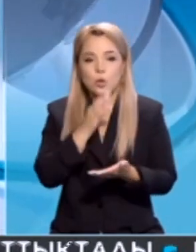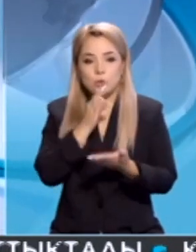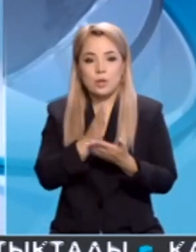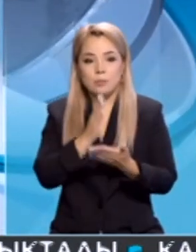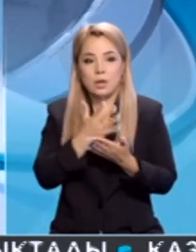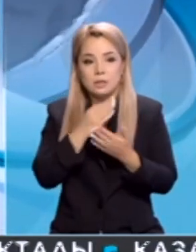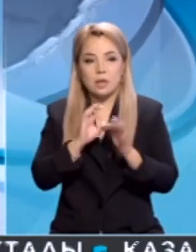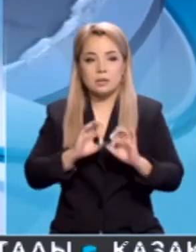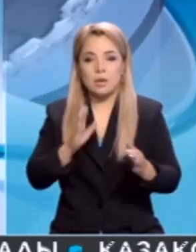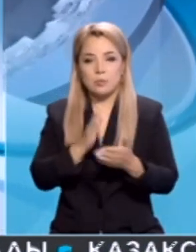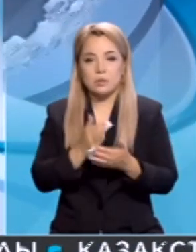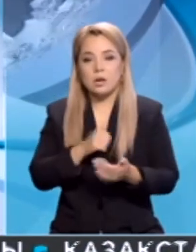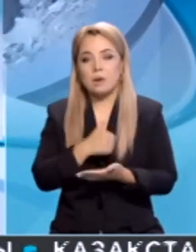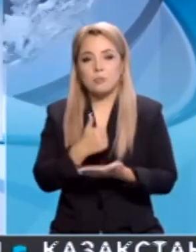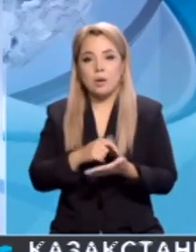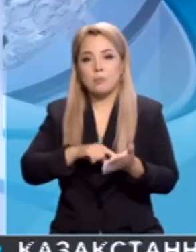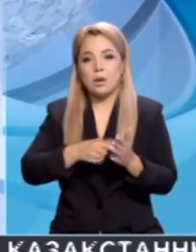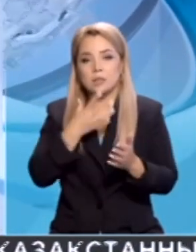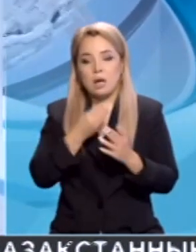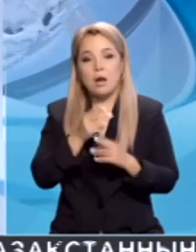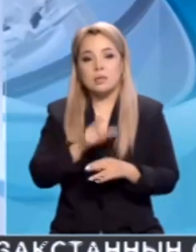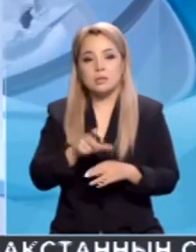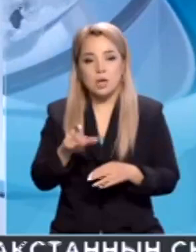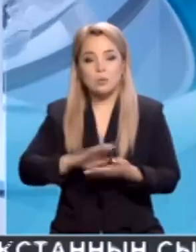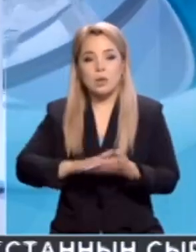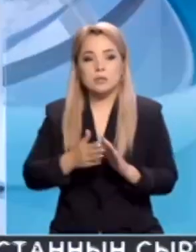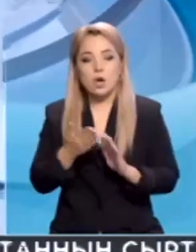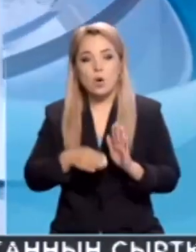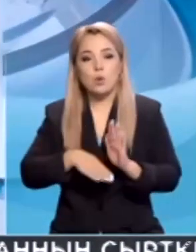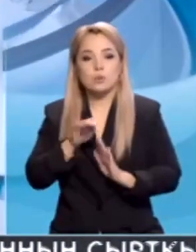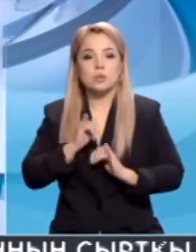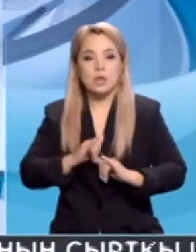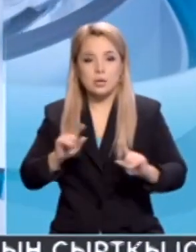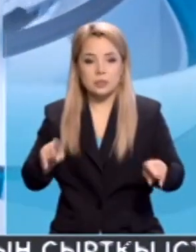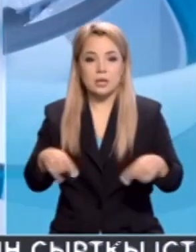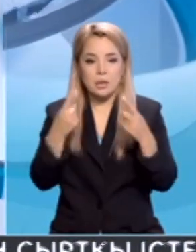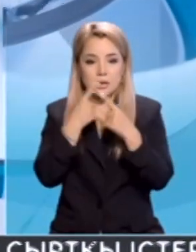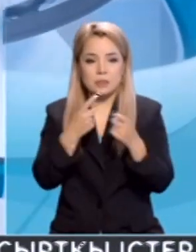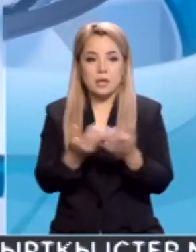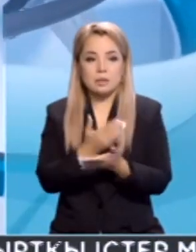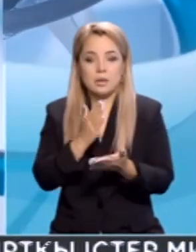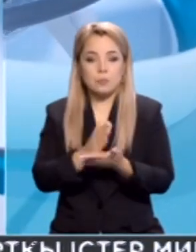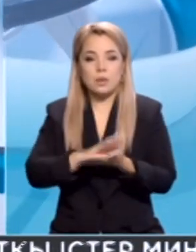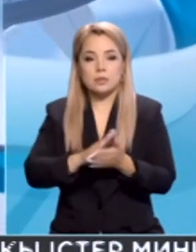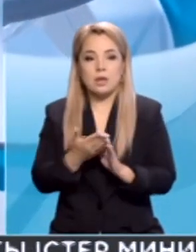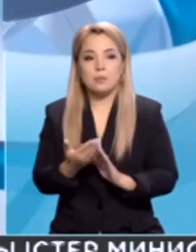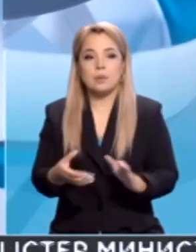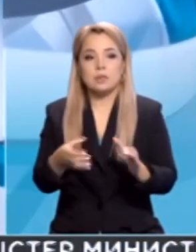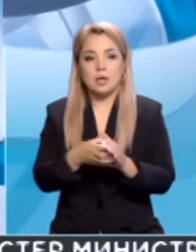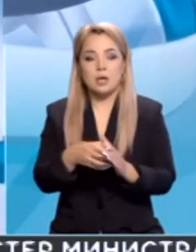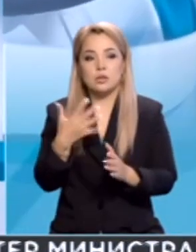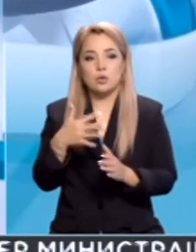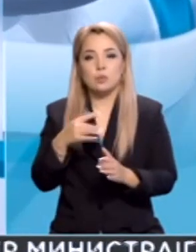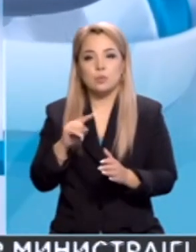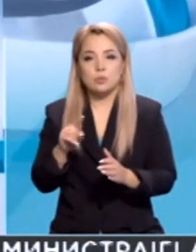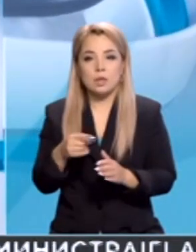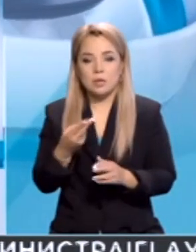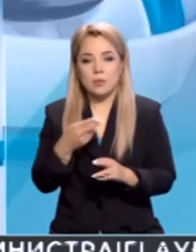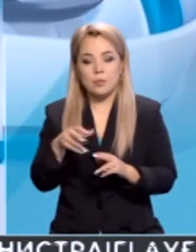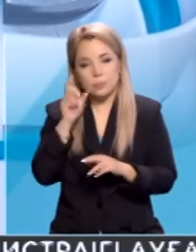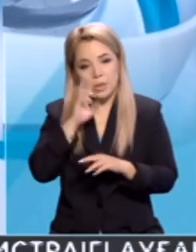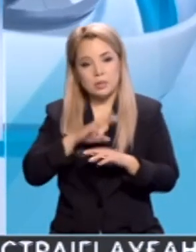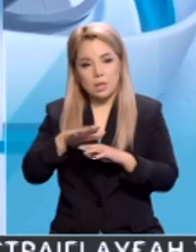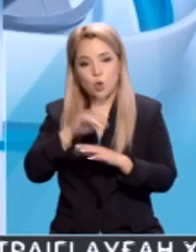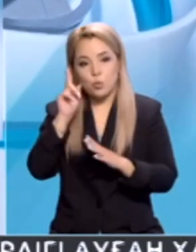мемлекеттік қызметшінің басты мақсаты азаматтардың әл-ауқатын арттыру екенін еске салды. Сала мамандарына ел үмітін толық ақтайсыздар